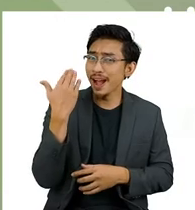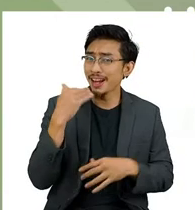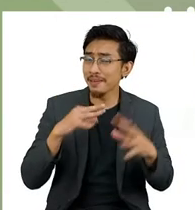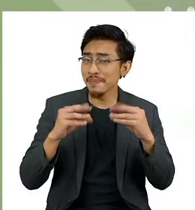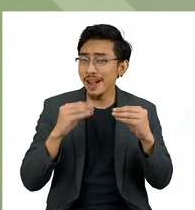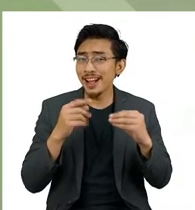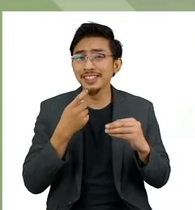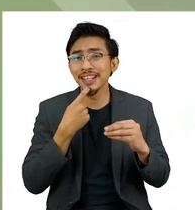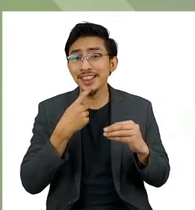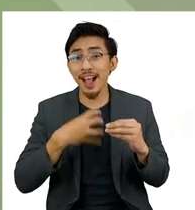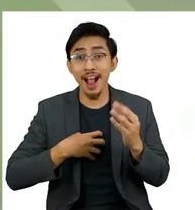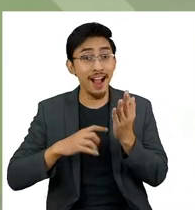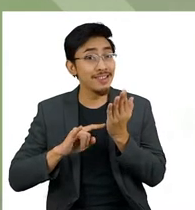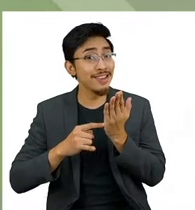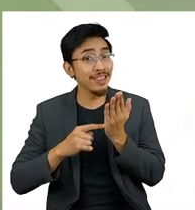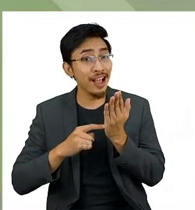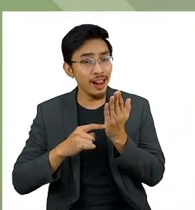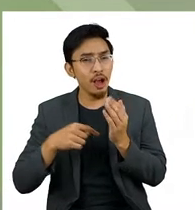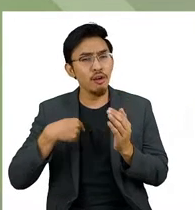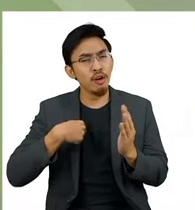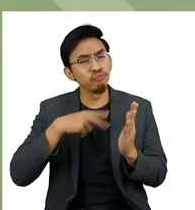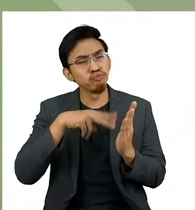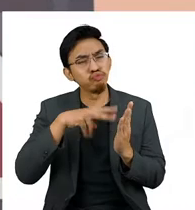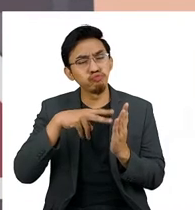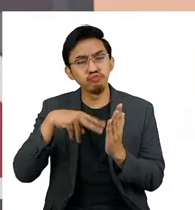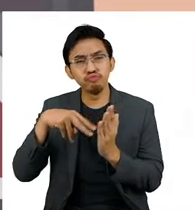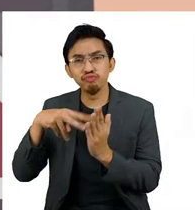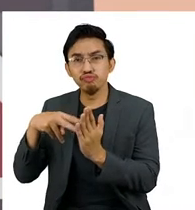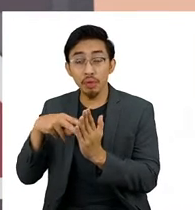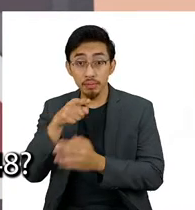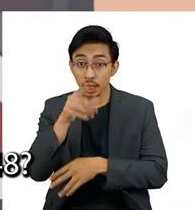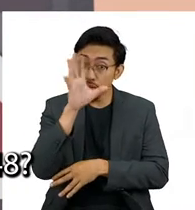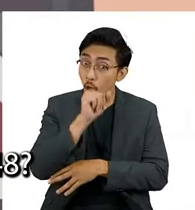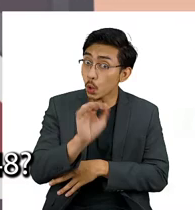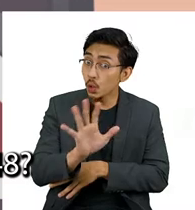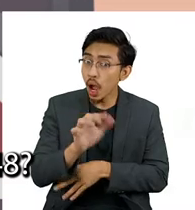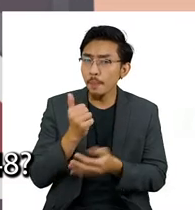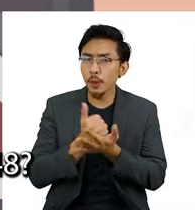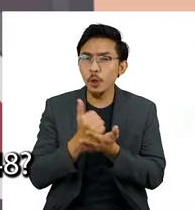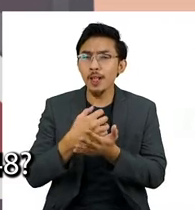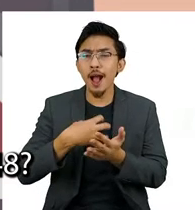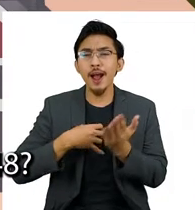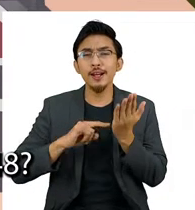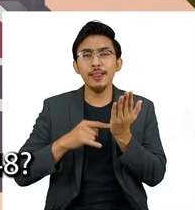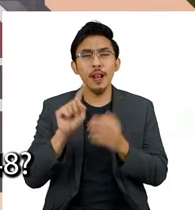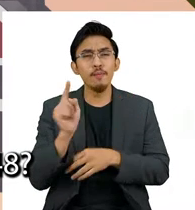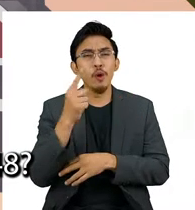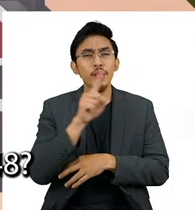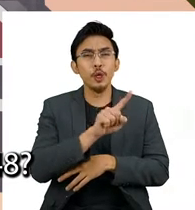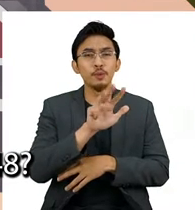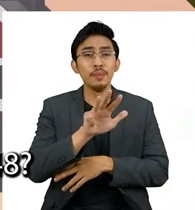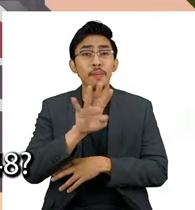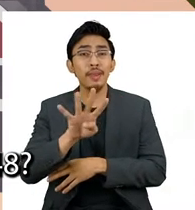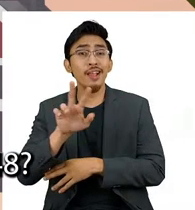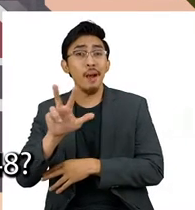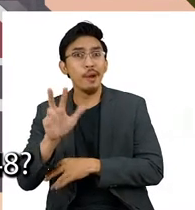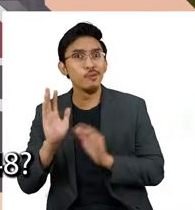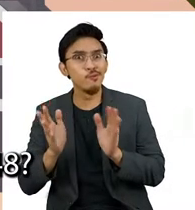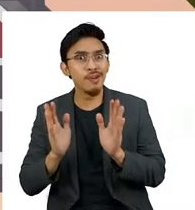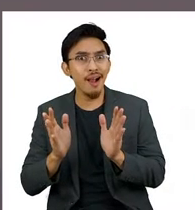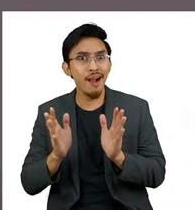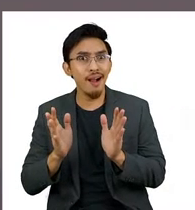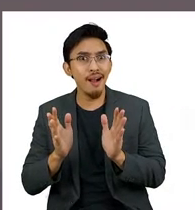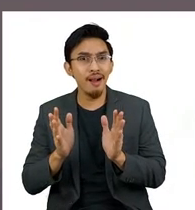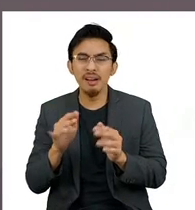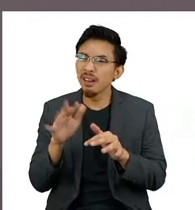Neta, karena kita kemarin bahas soal hak digital, aku jadi baca-baca deh. Kamu tahu kalau sebenarnya hak digital itu sudah dimulai sejak